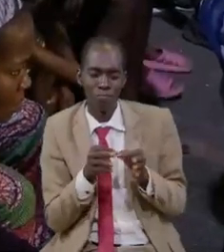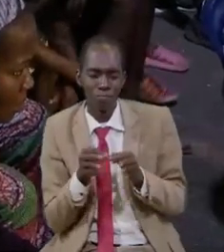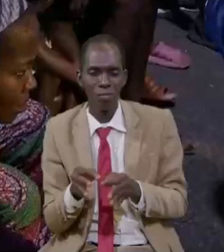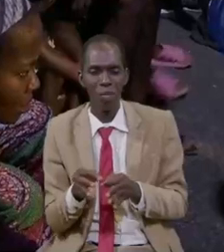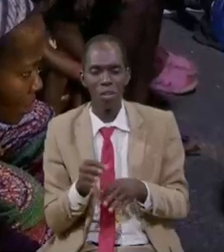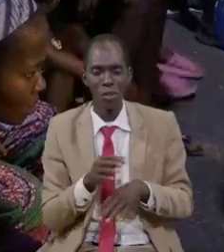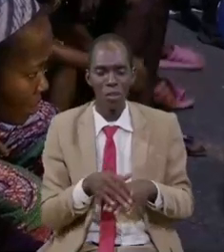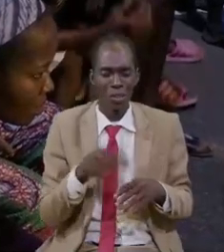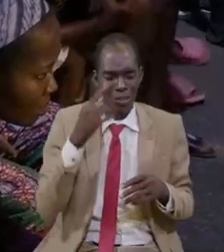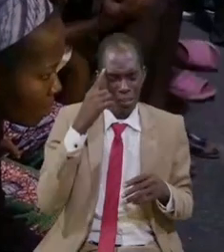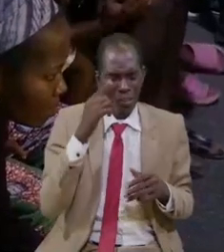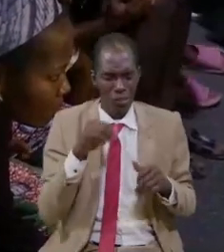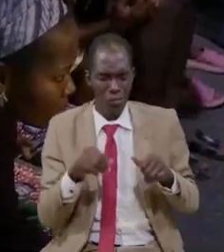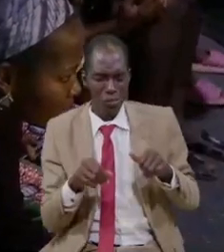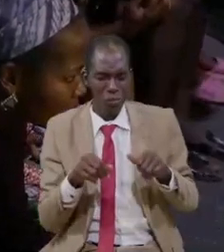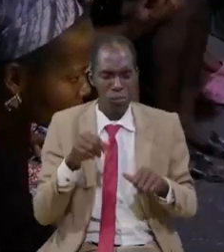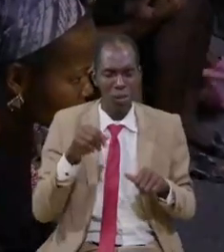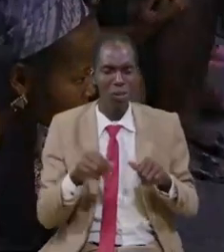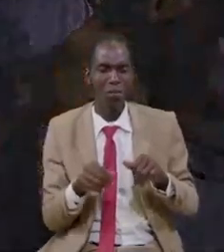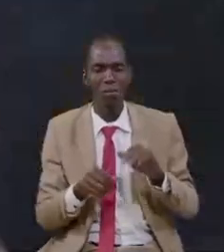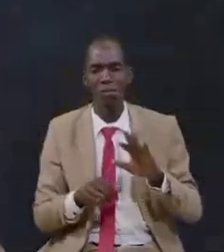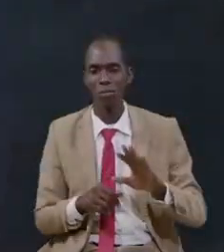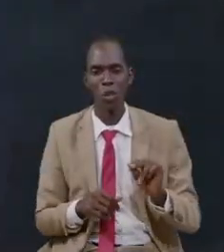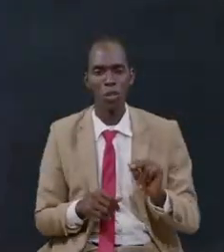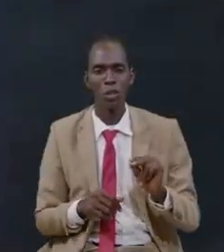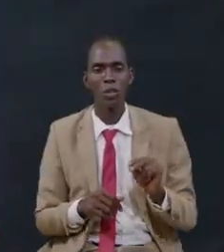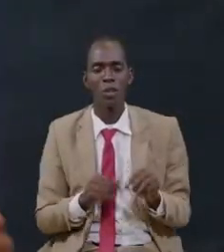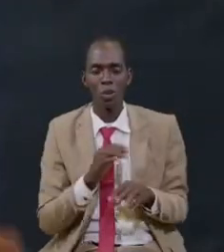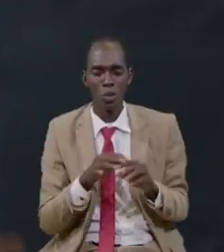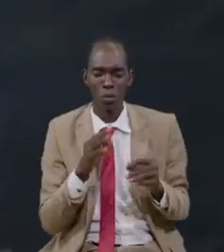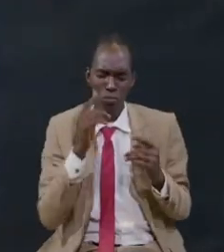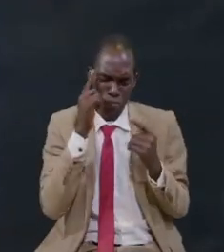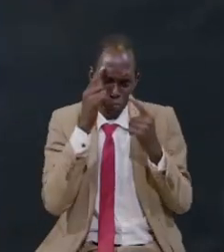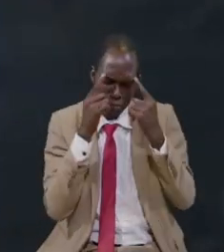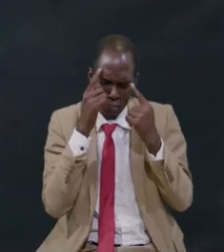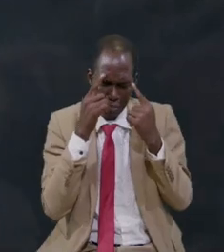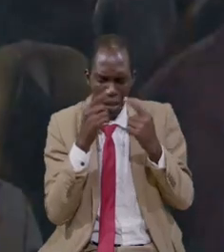Ne traîne pas, ne raisonne pas par-ci, par-là.